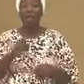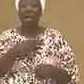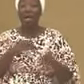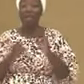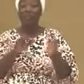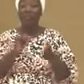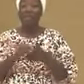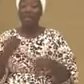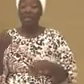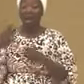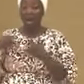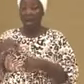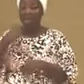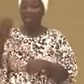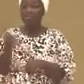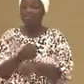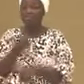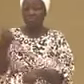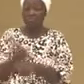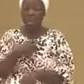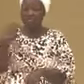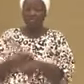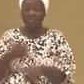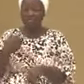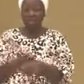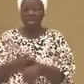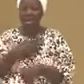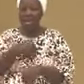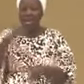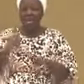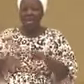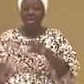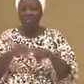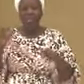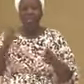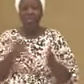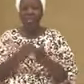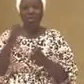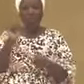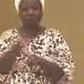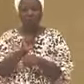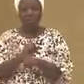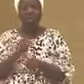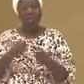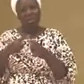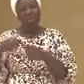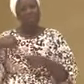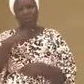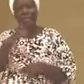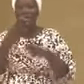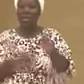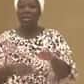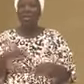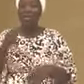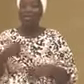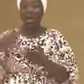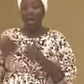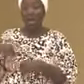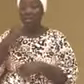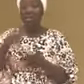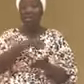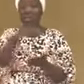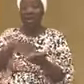pierre hainard epagine n'arrive pas à faire son travail à mort le cas est au centre de nos